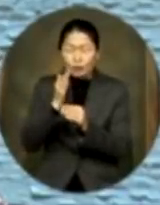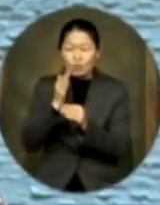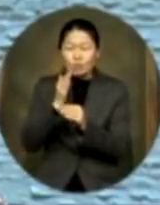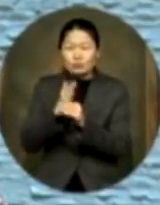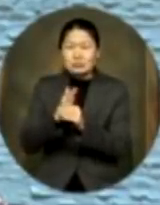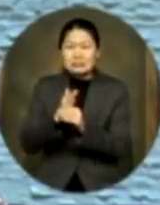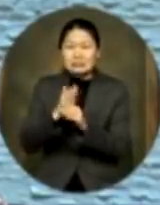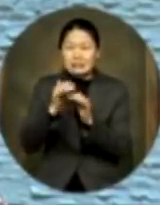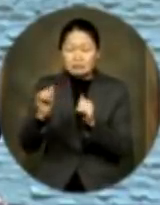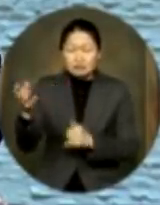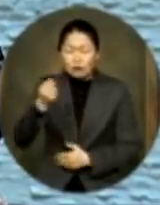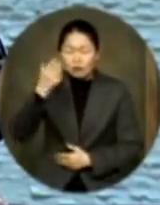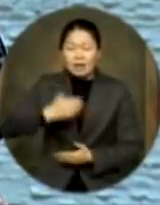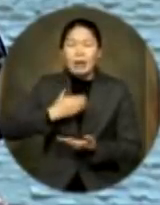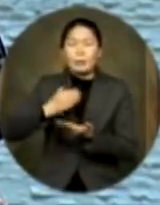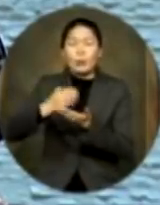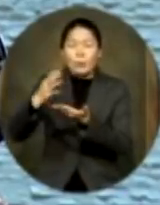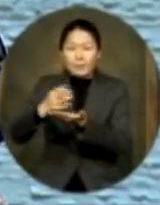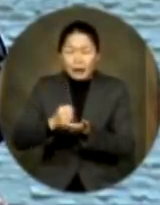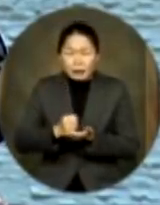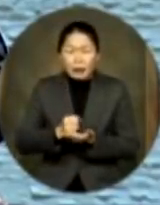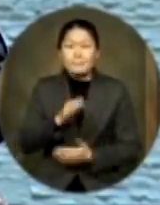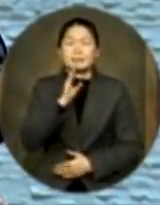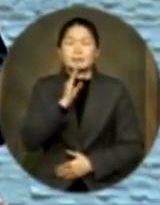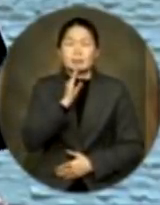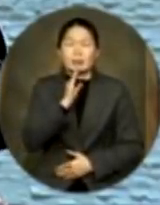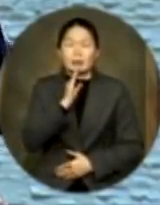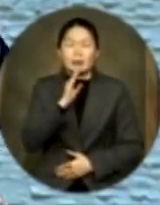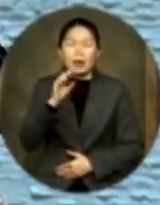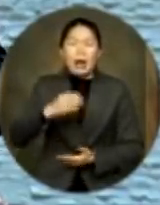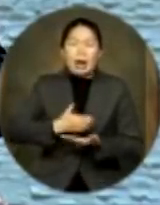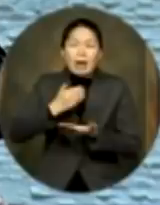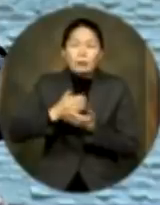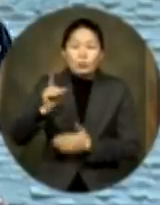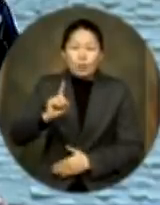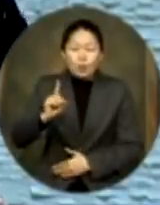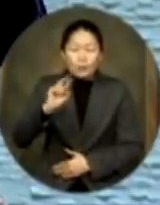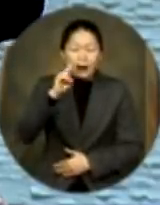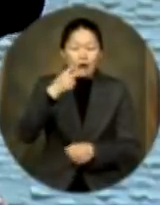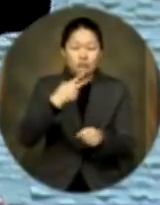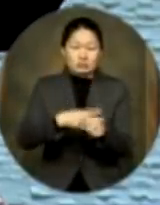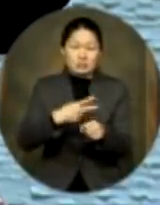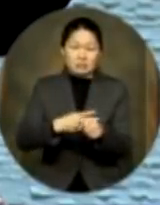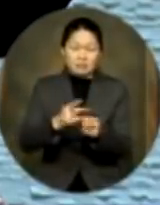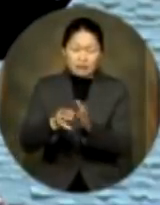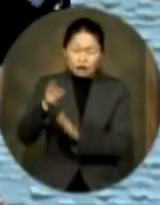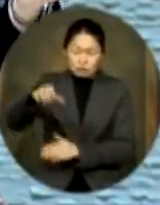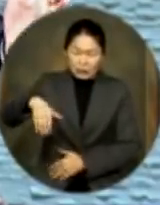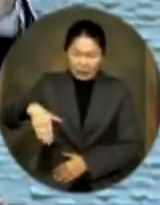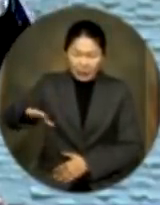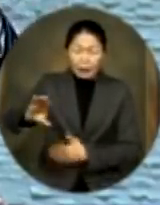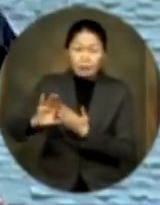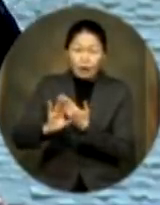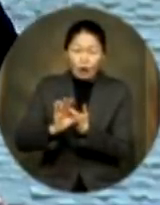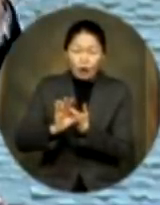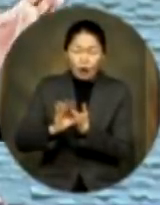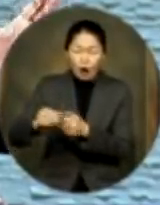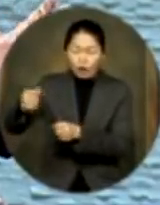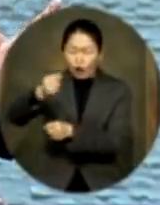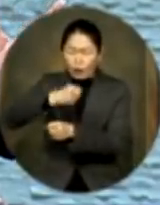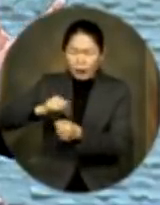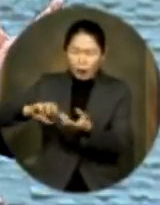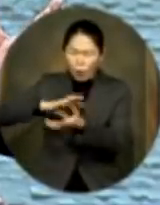사실입니다 어떤 감동을 받았는가 하면 사도 바울이 예루살렘에 가면 결 박과